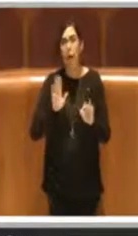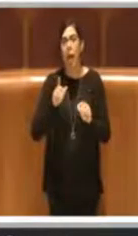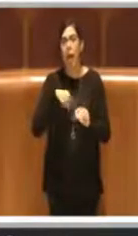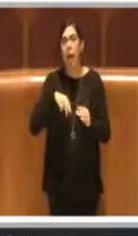Grazie.